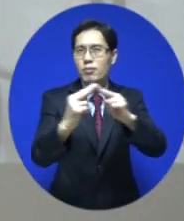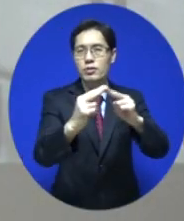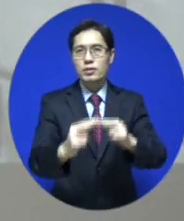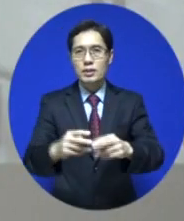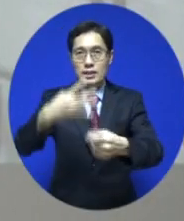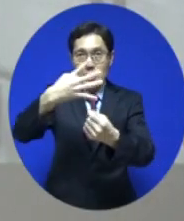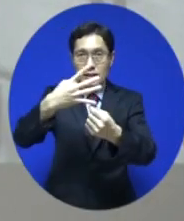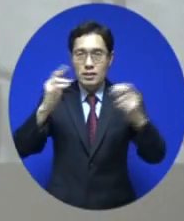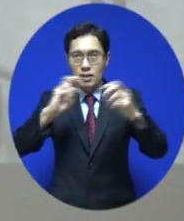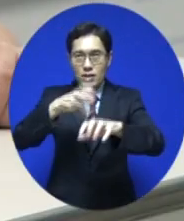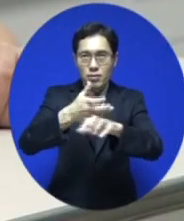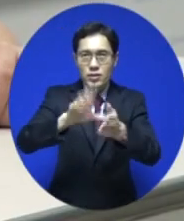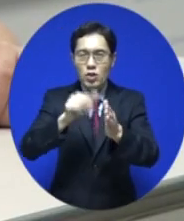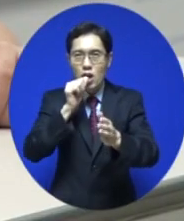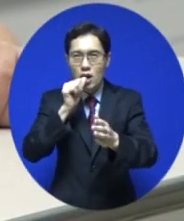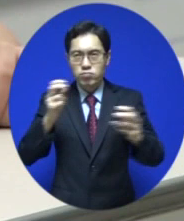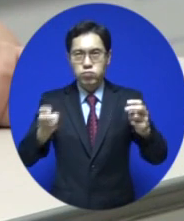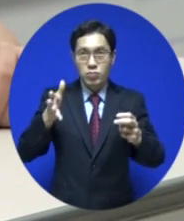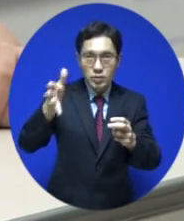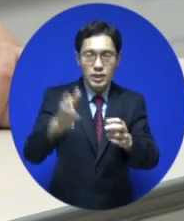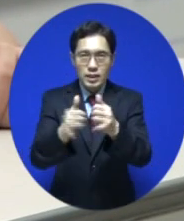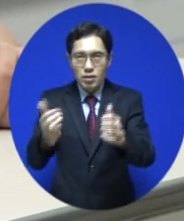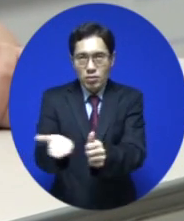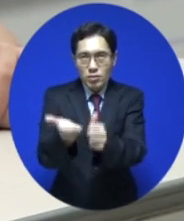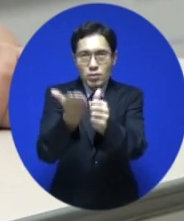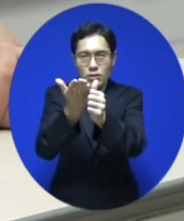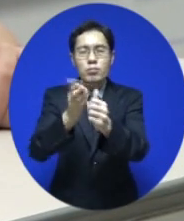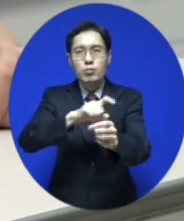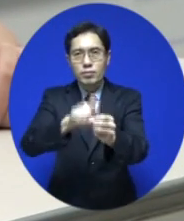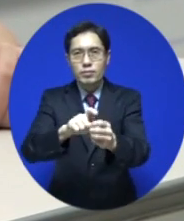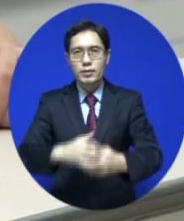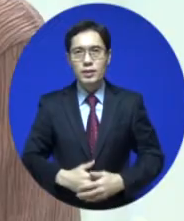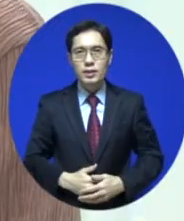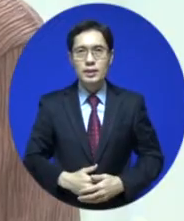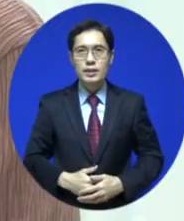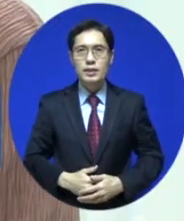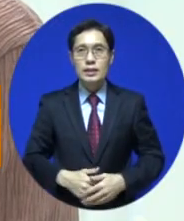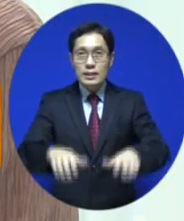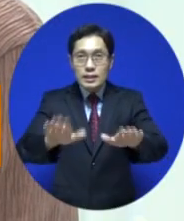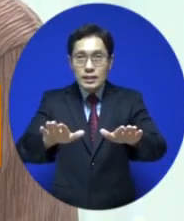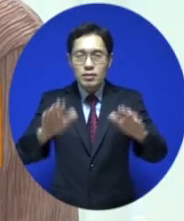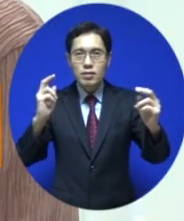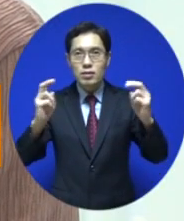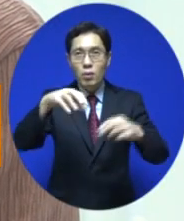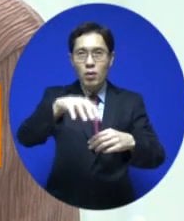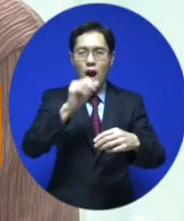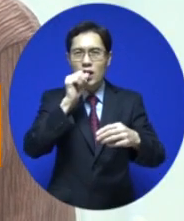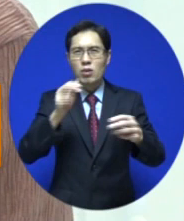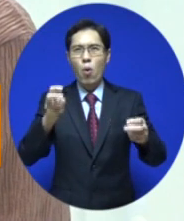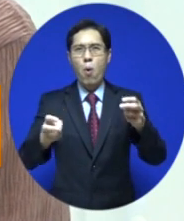4차 산업혁명 시대에 로봇 분야 인재를 발굴 육성하기 위해 마련됐습니다. 이미 산업 현장에